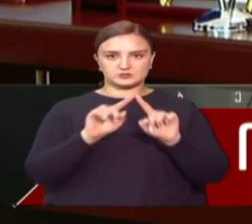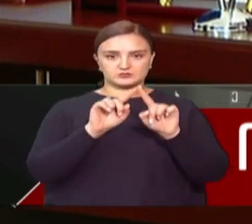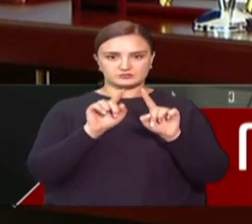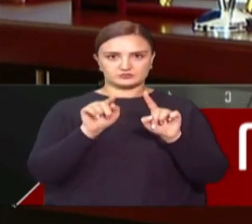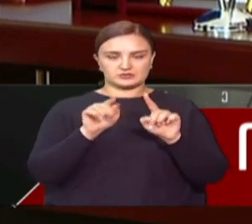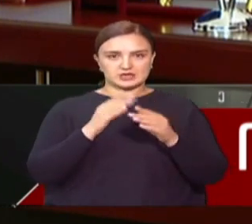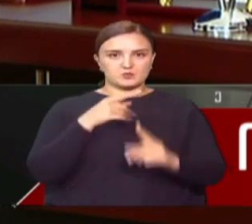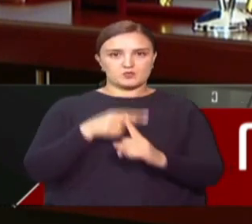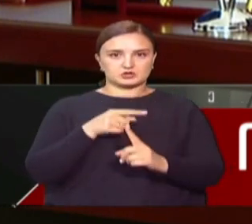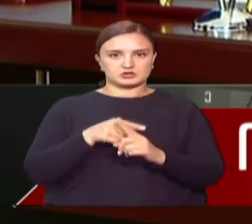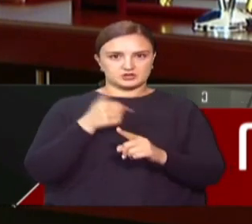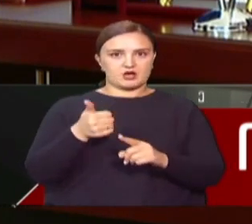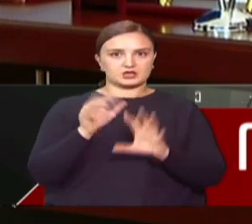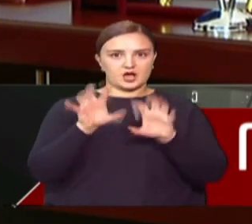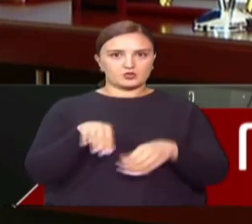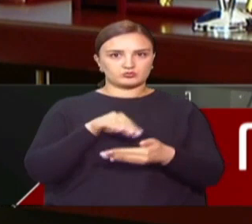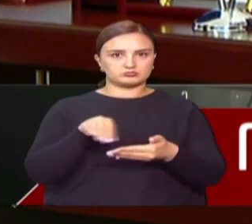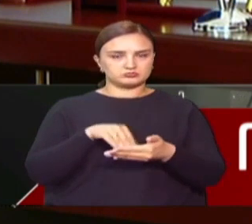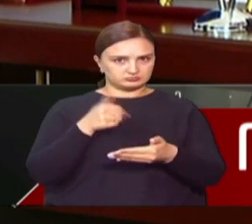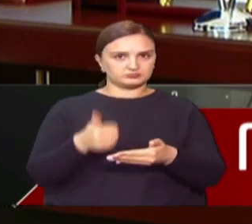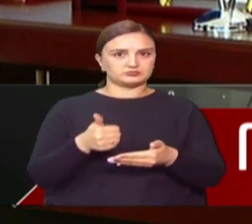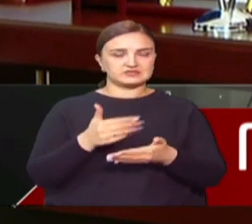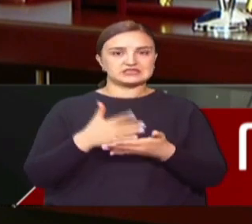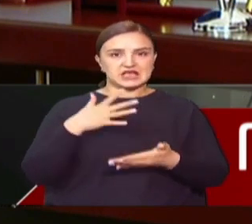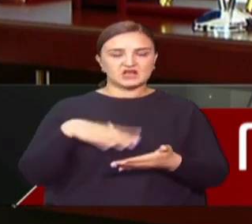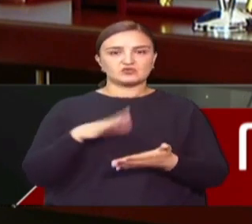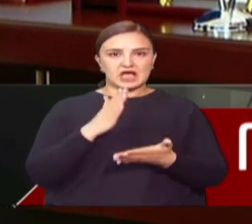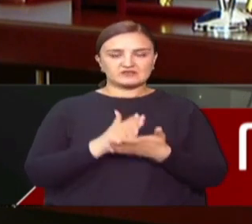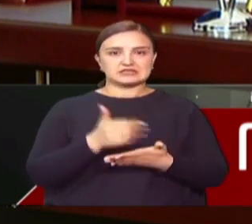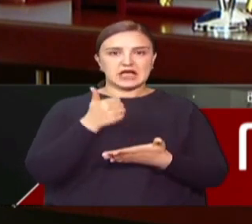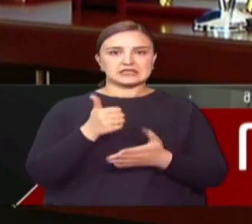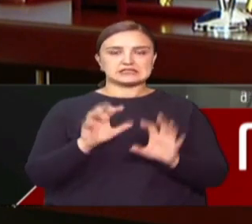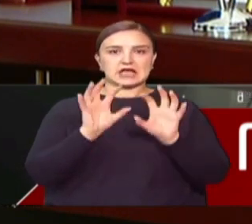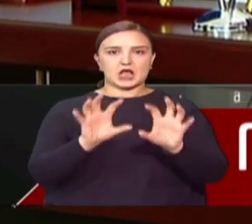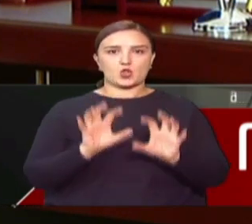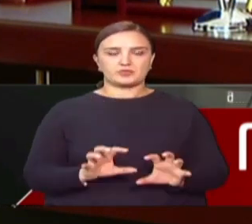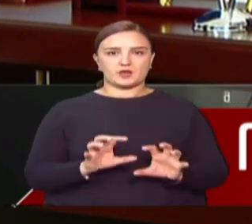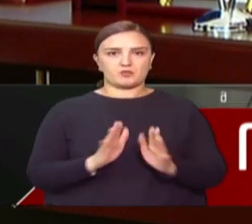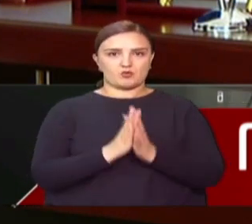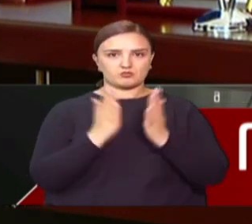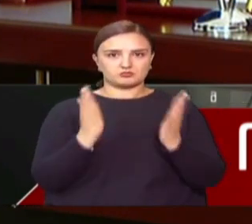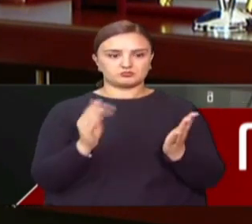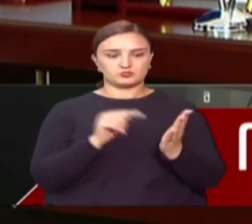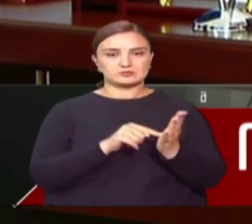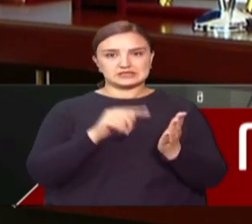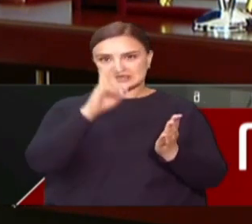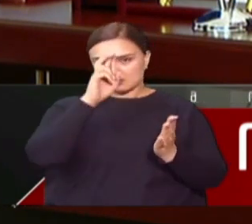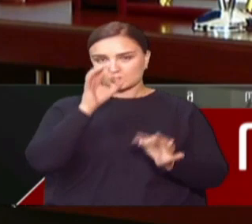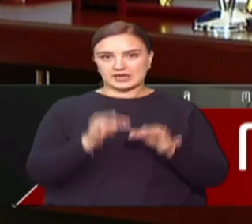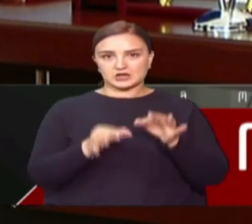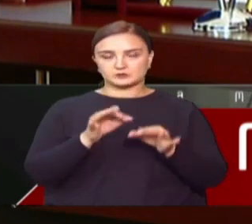პოზიტიურად არის შეფასებული ამ თვალსაზრისით. Ანუ საქართველოს აქვს კარგი საკანონმდებლო ჩარჩო იმისთვის, რომ სასამართლო ხელისუფლება